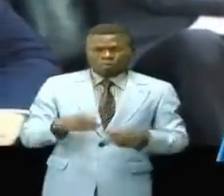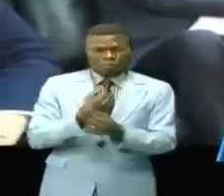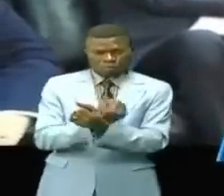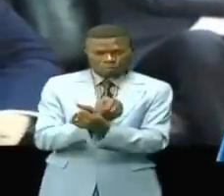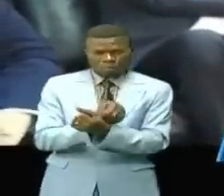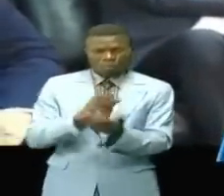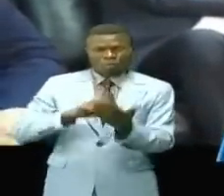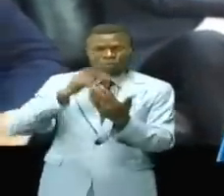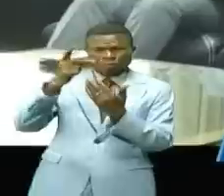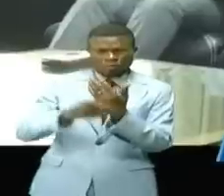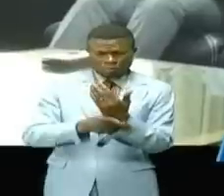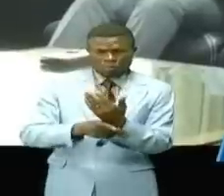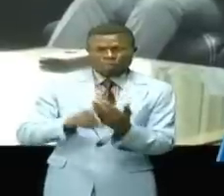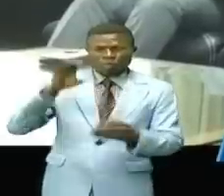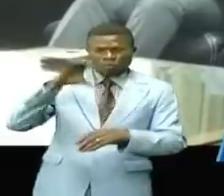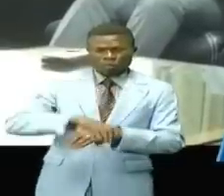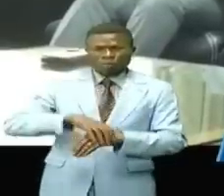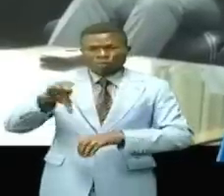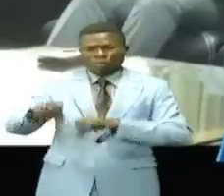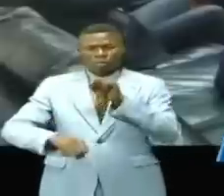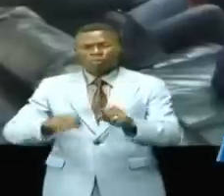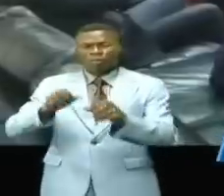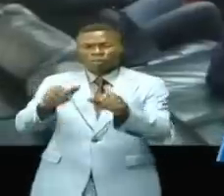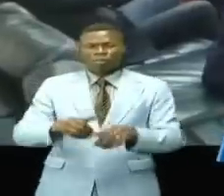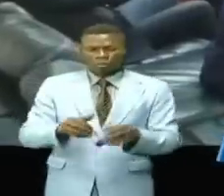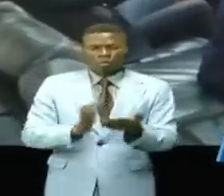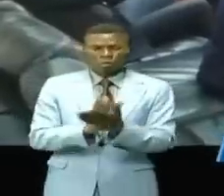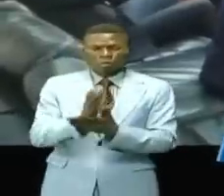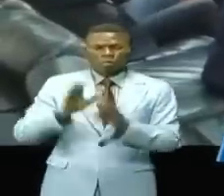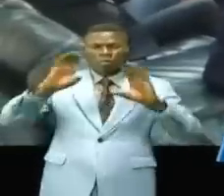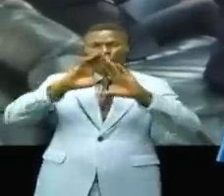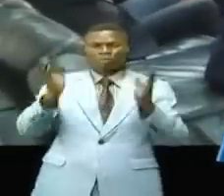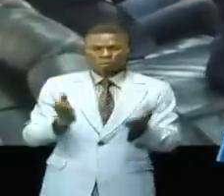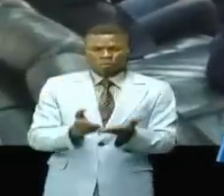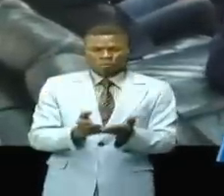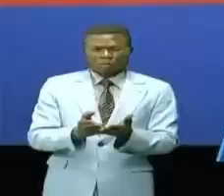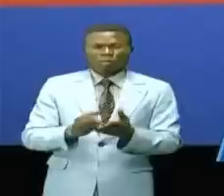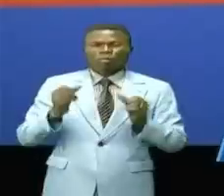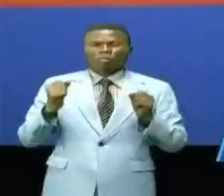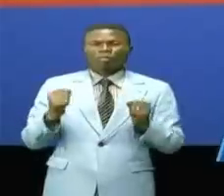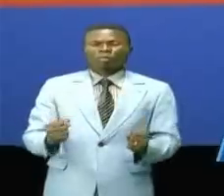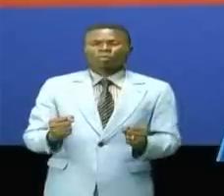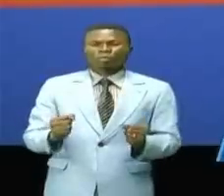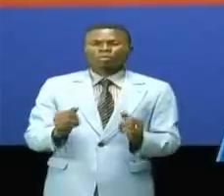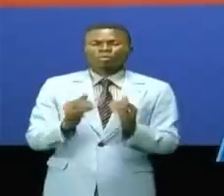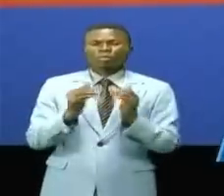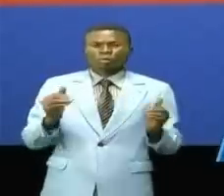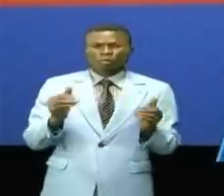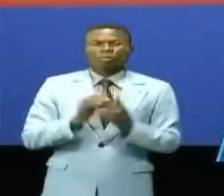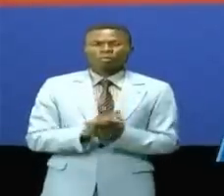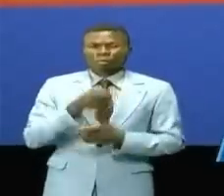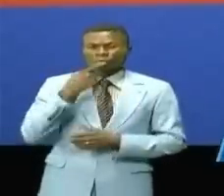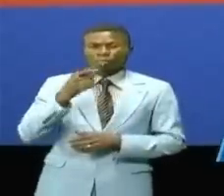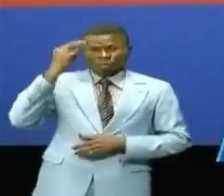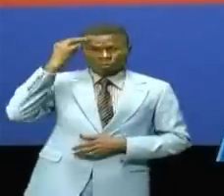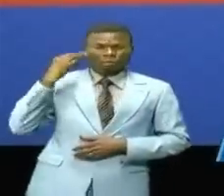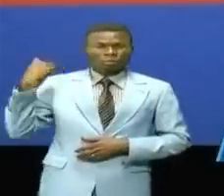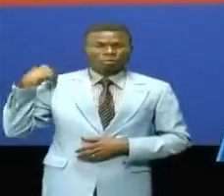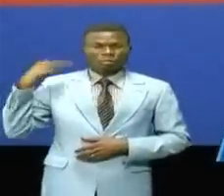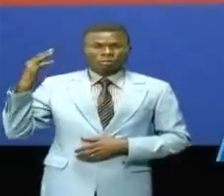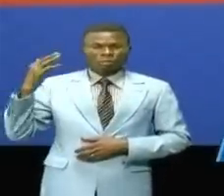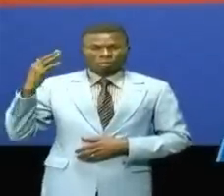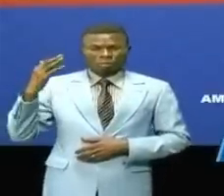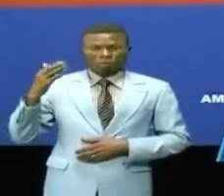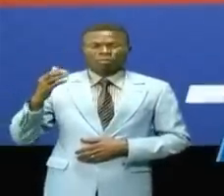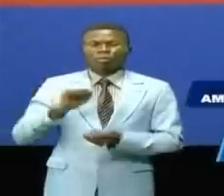du programme de désarmement, démobilisation, redressement communautaire et stabilisation. J'ai fait part au ministre d'État de la